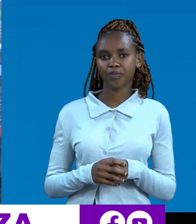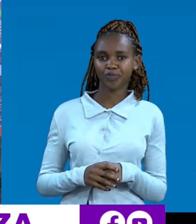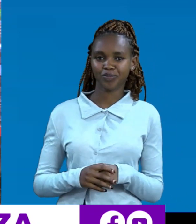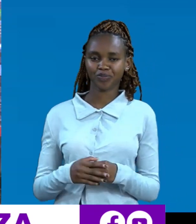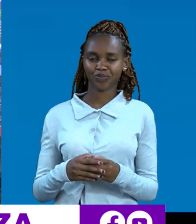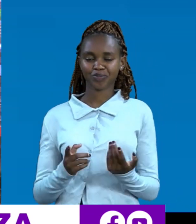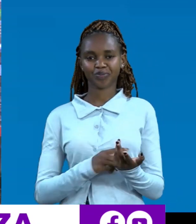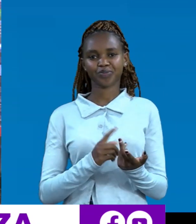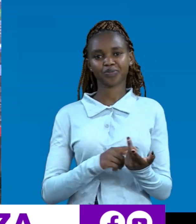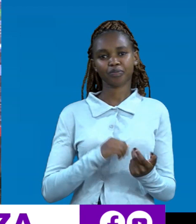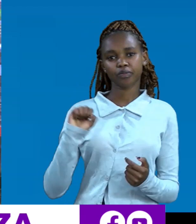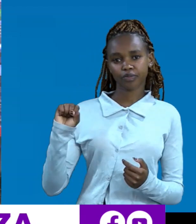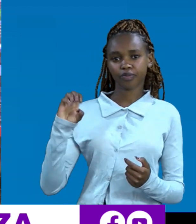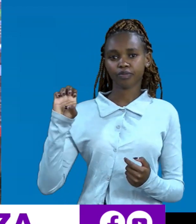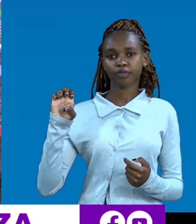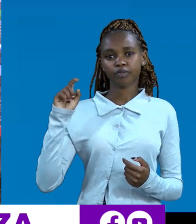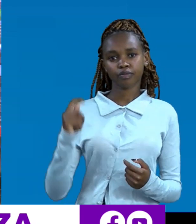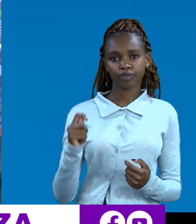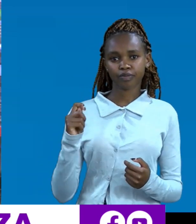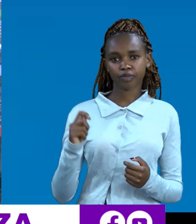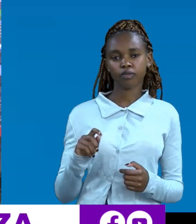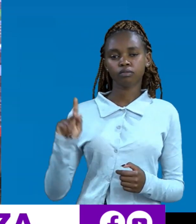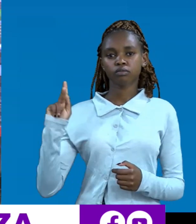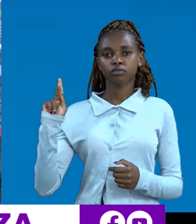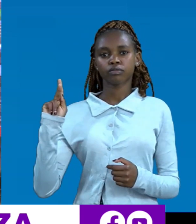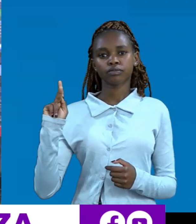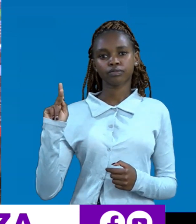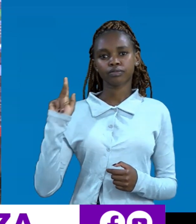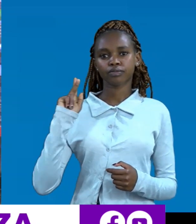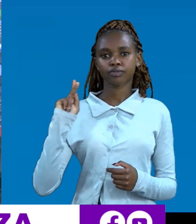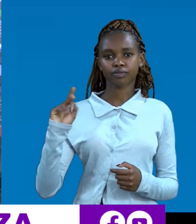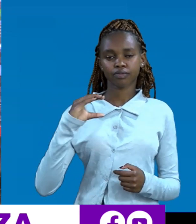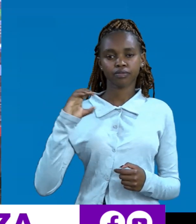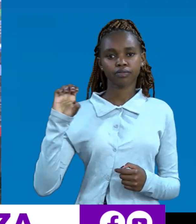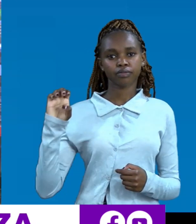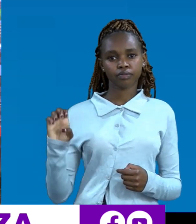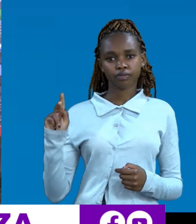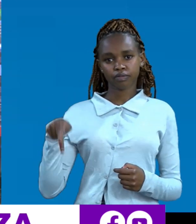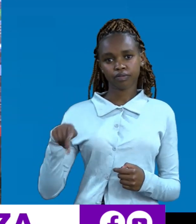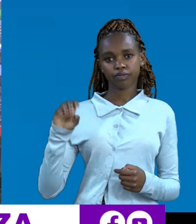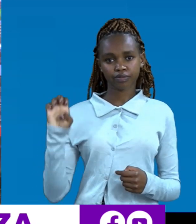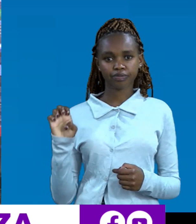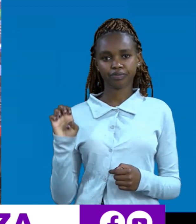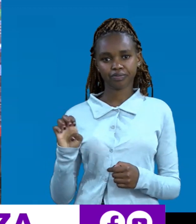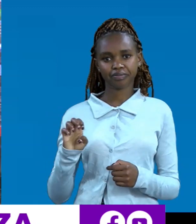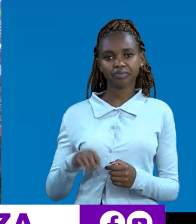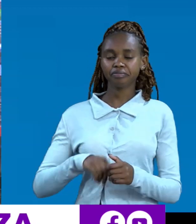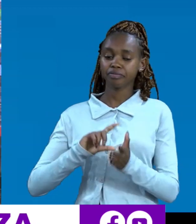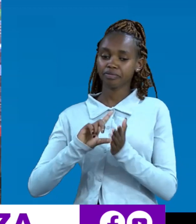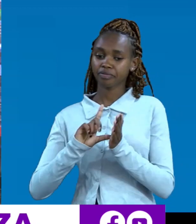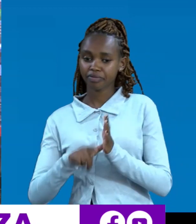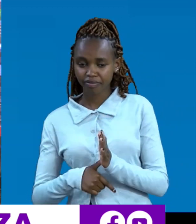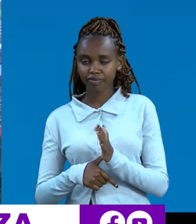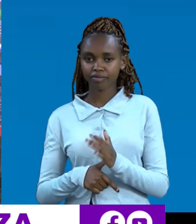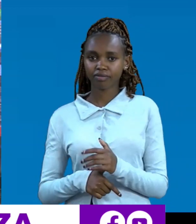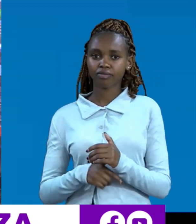way. Mpaka KC. Ni KCP. Mpaka KCP. Ndio nikanunuliwa Oxford. Ai jamani, huku tata